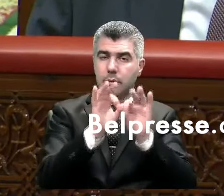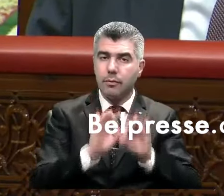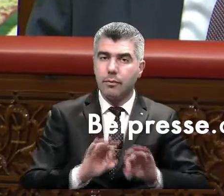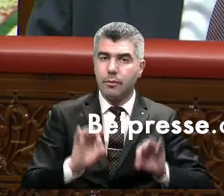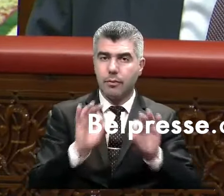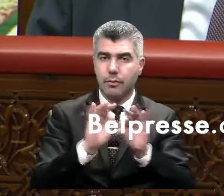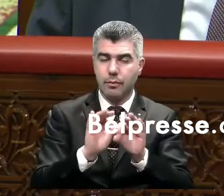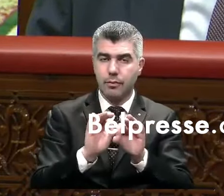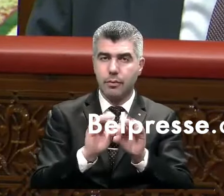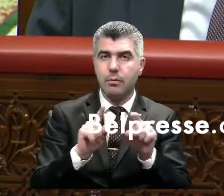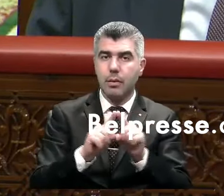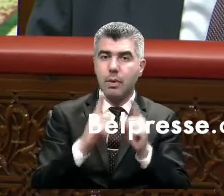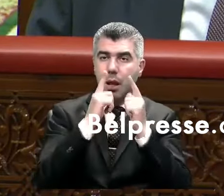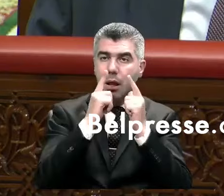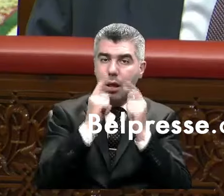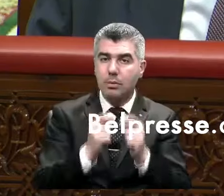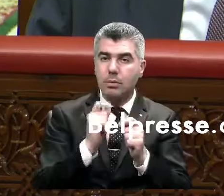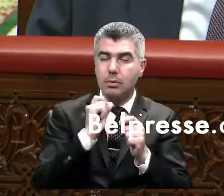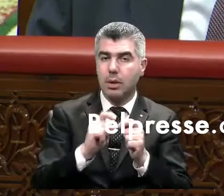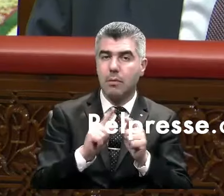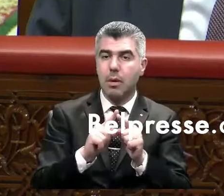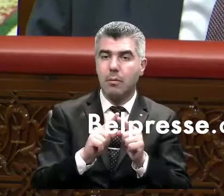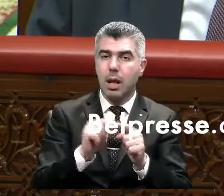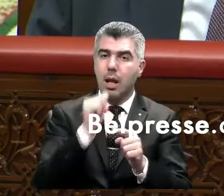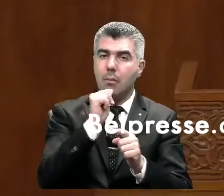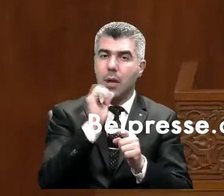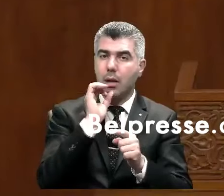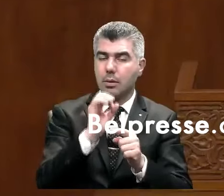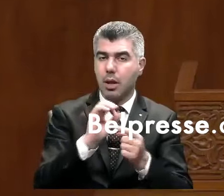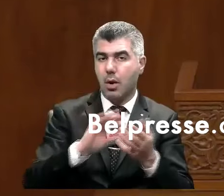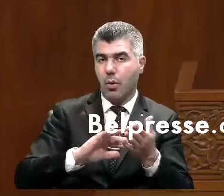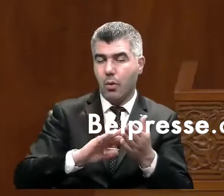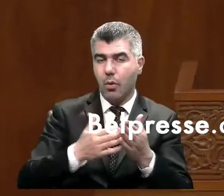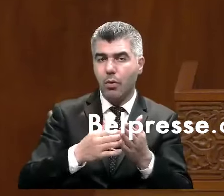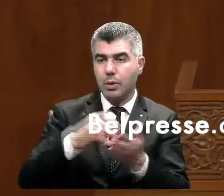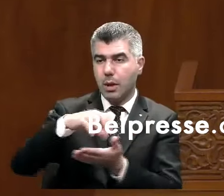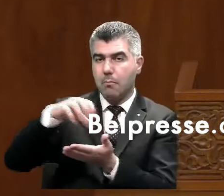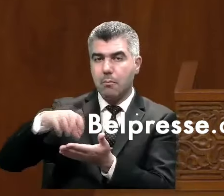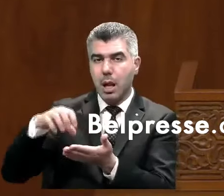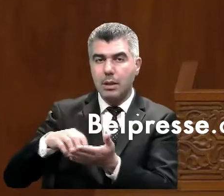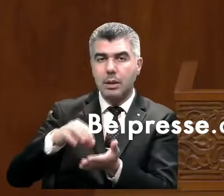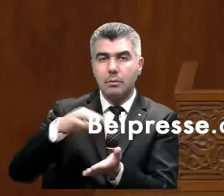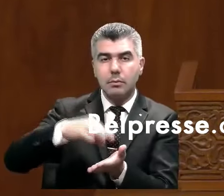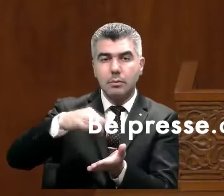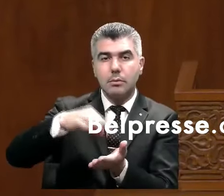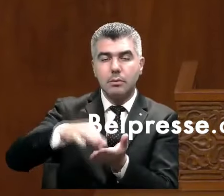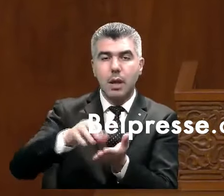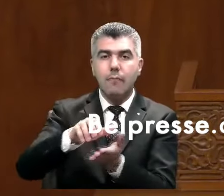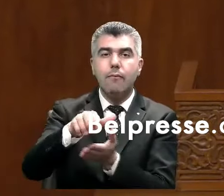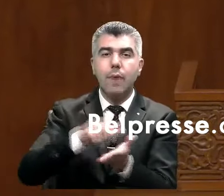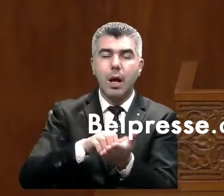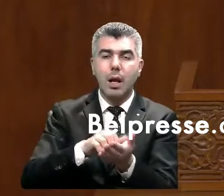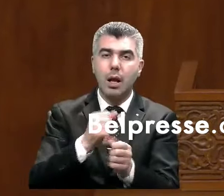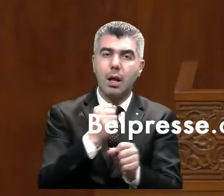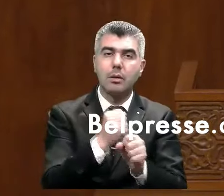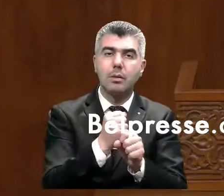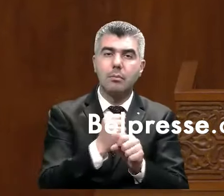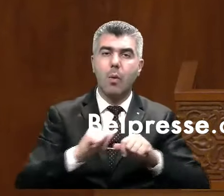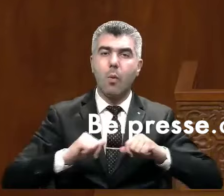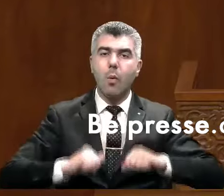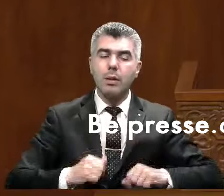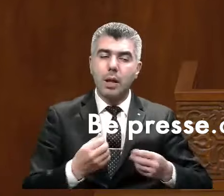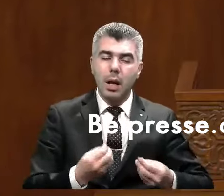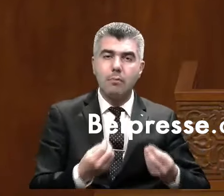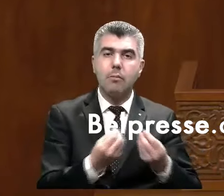الخصاص الحاد الملحوظ في الموارد المائيه بغالب المناطق القويه ك تعمل الوزاره مع الشركاء طبعا ومع